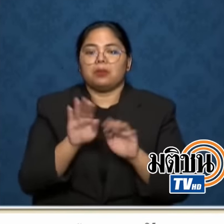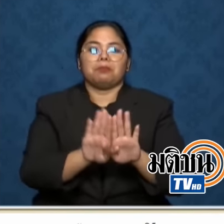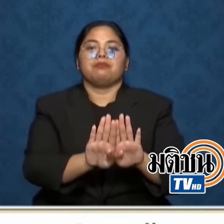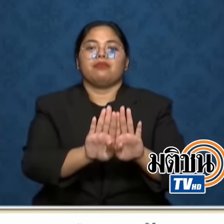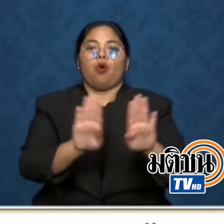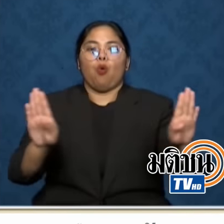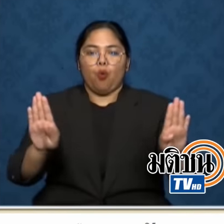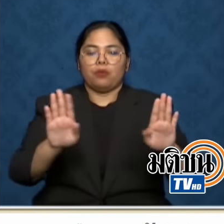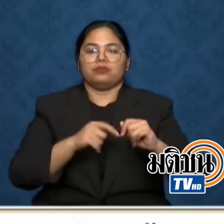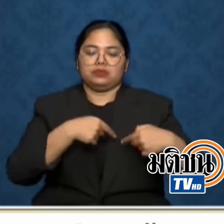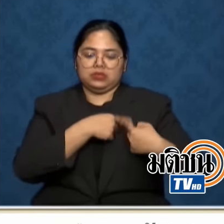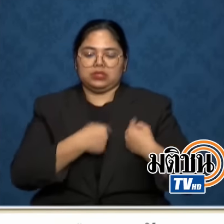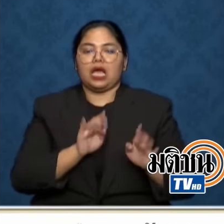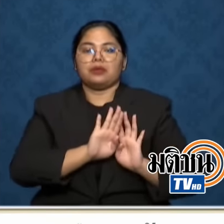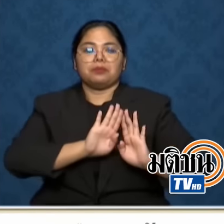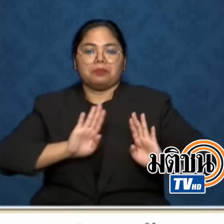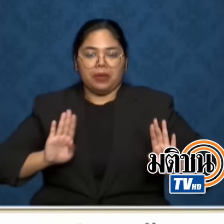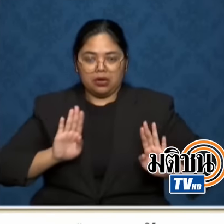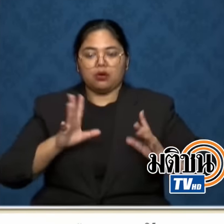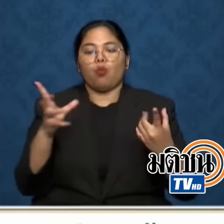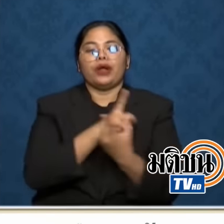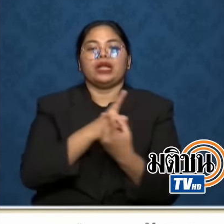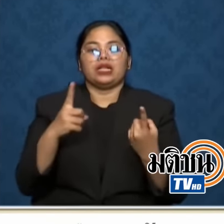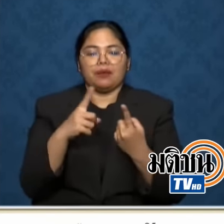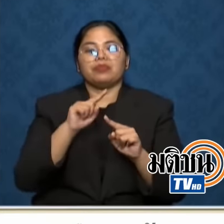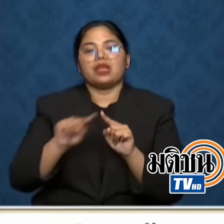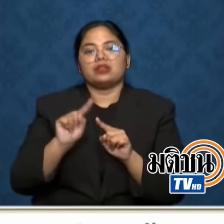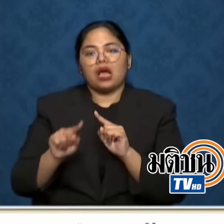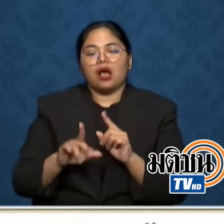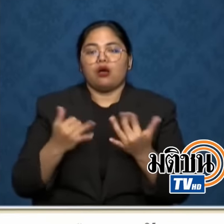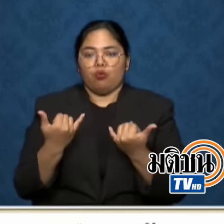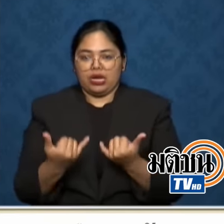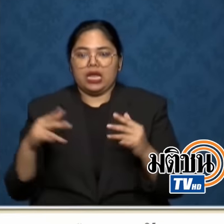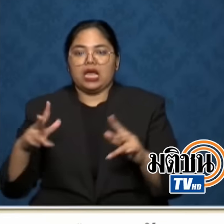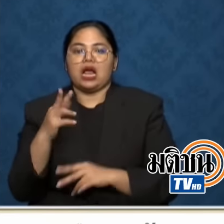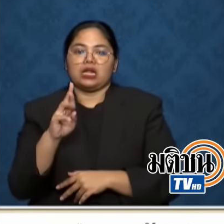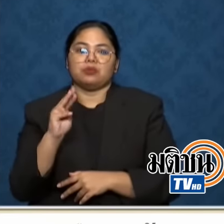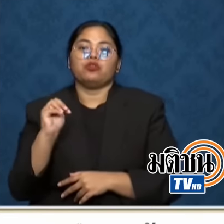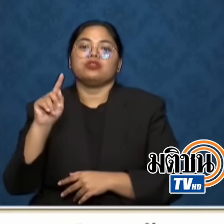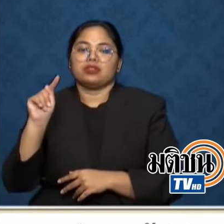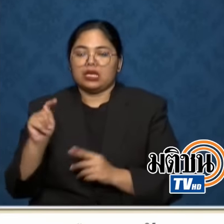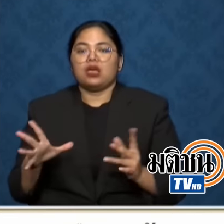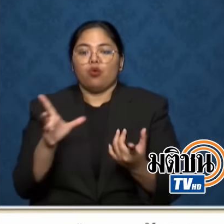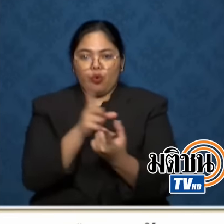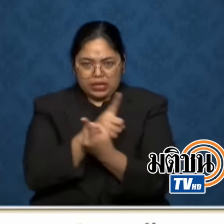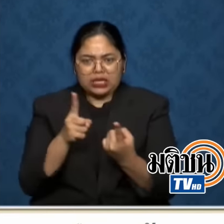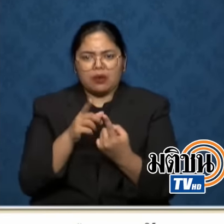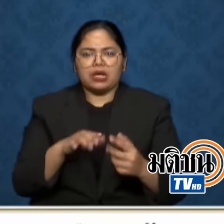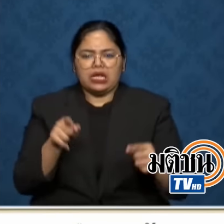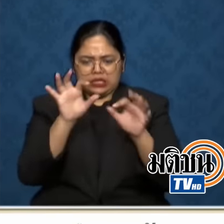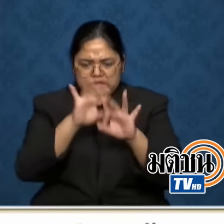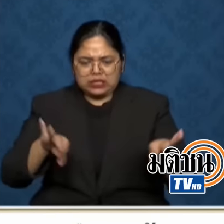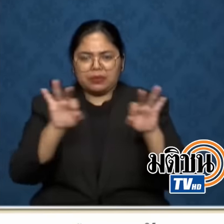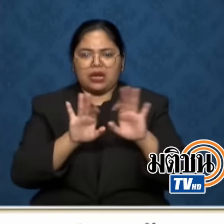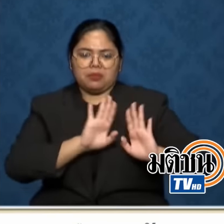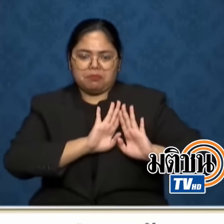ครับเราต้องเปิดใจครับกับเรื่องวัฒนธรรมนะครับวันนี้ท่านรัฐมนตรีวัฒนธรรมท่านก็อยู่ด้วยขอบคุณมากครับเราต้องเปิดใจครับว่